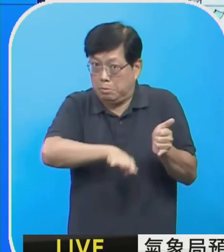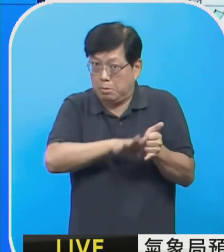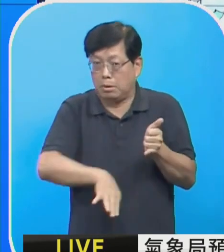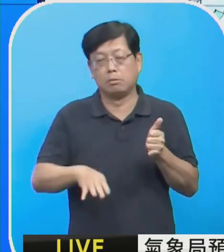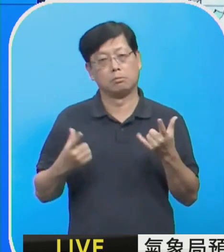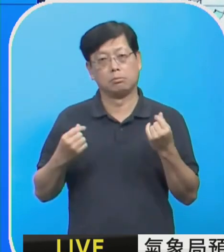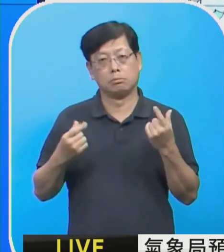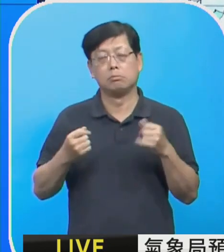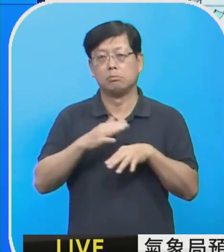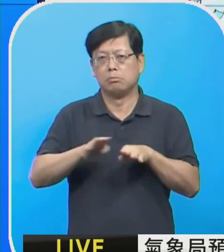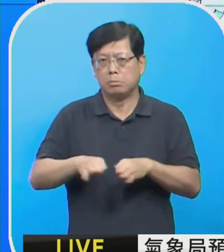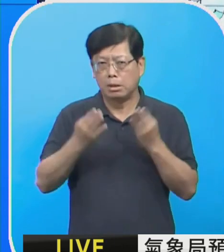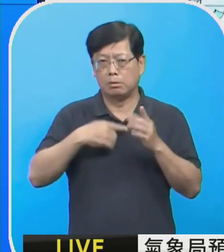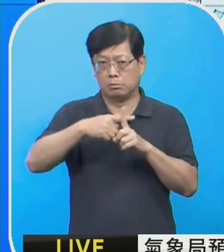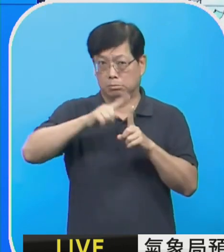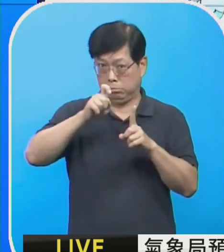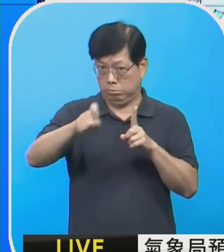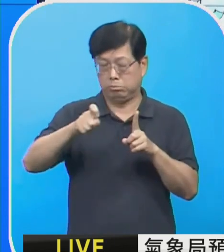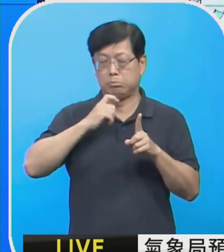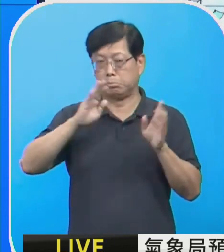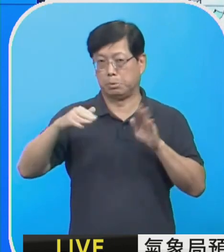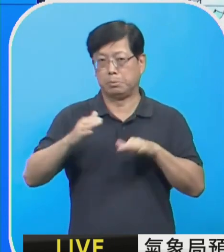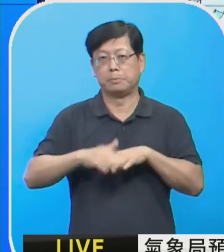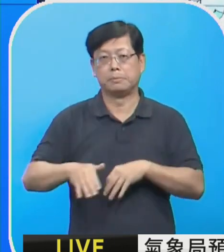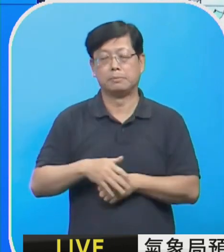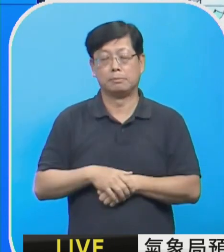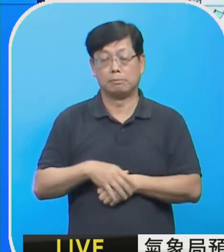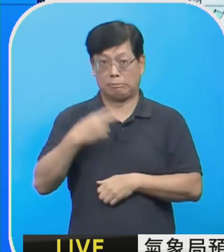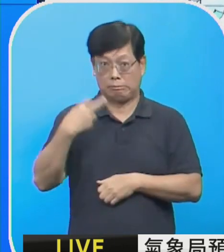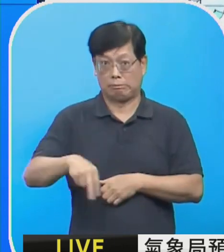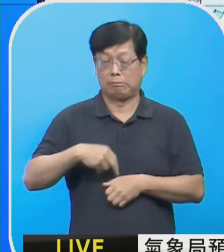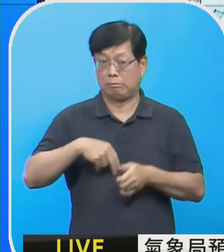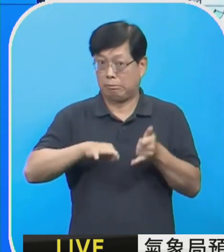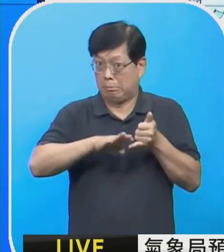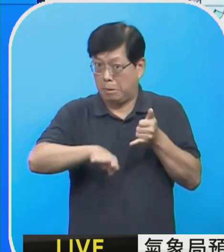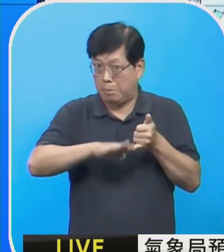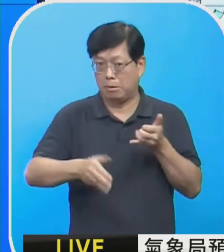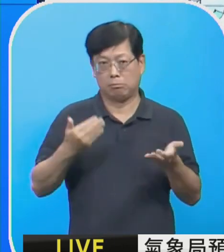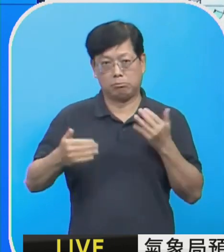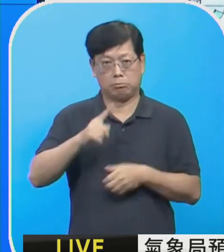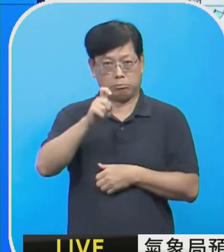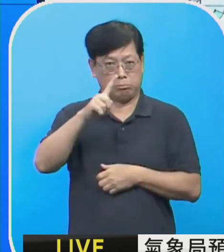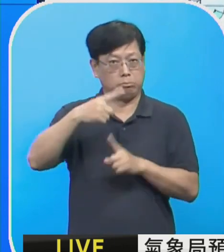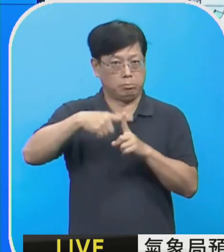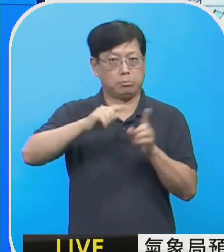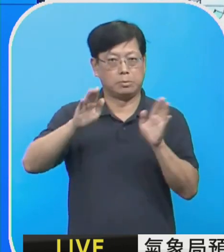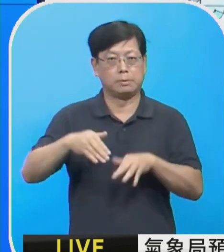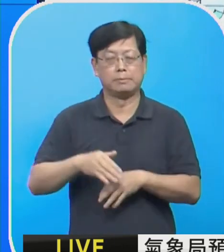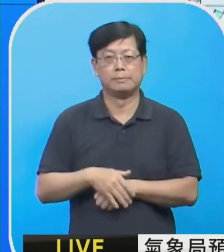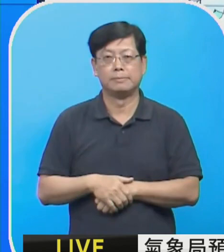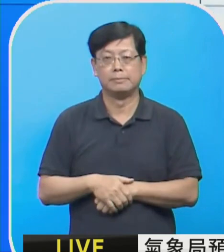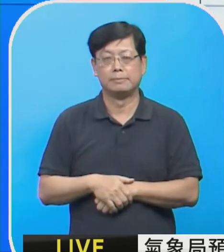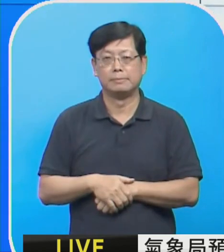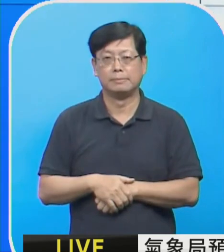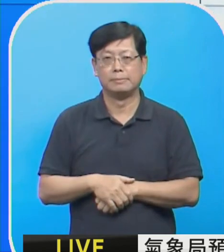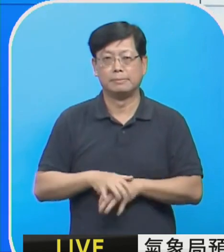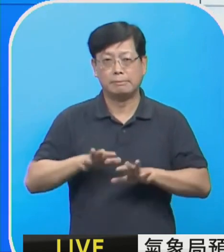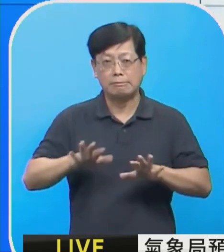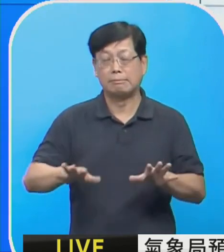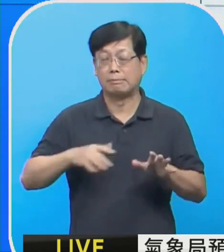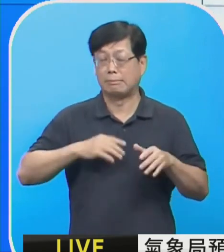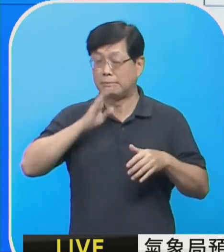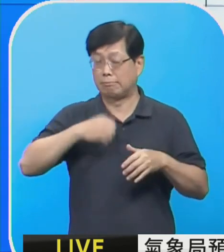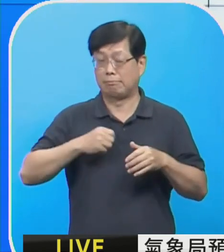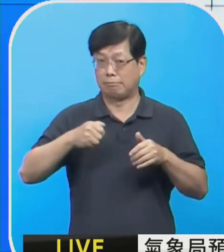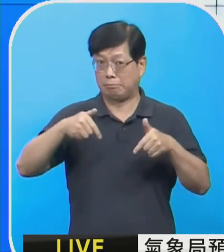天晚上也会开始有10级的阵风出现，甚至在南部也有可能有11级的阵风。因此在今天下